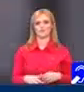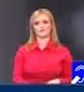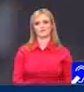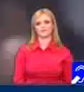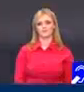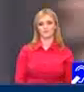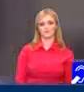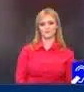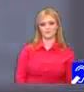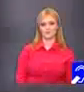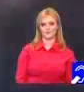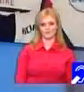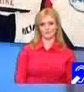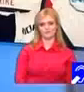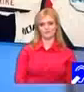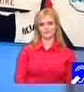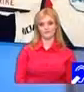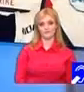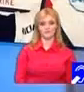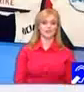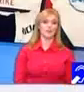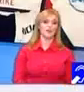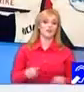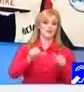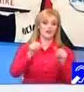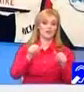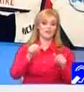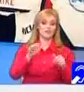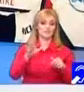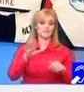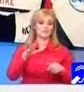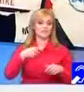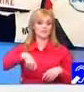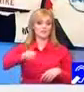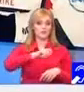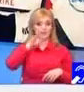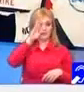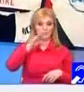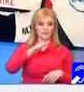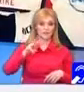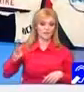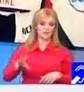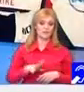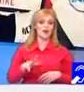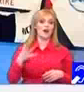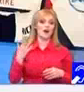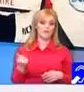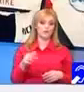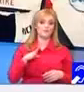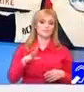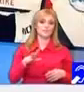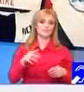de pe Olimpico. De la Formula 1 la cursele de anduranță, spaniolul Fernando Alonso a fost confirmat ca